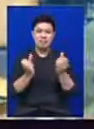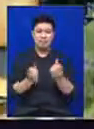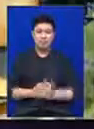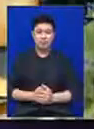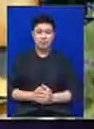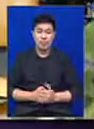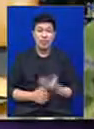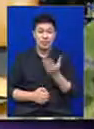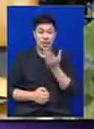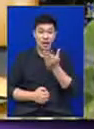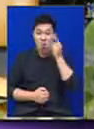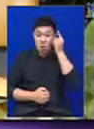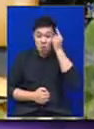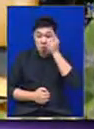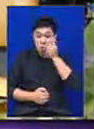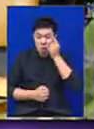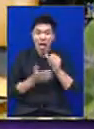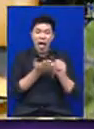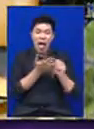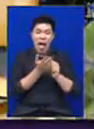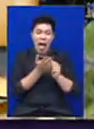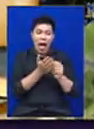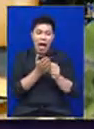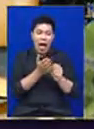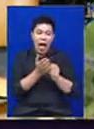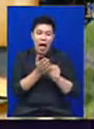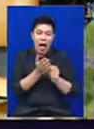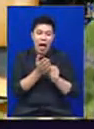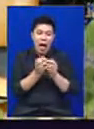ลุงมีหลานชัยไขรัฐธรรมนูญ